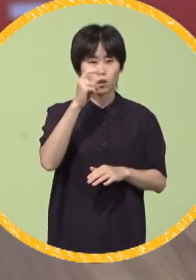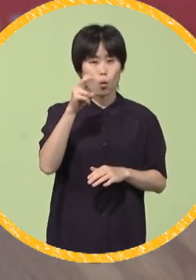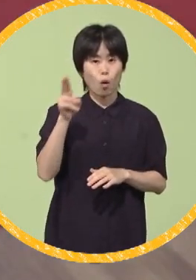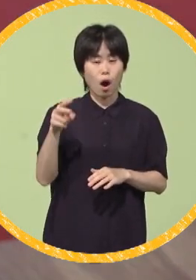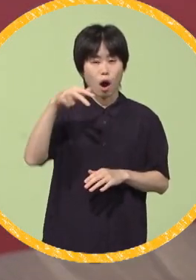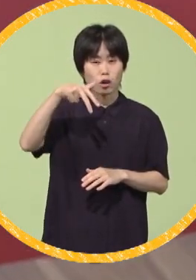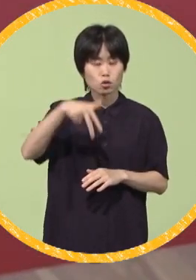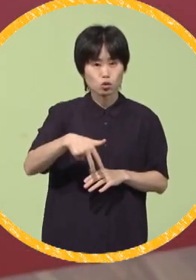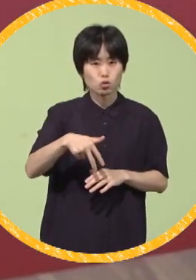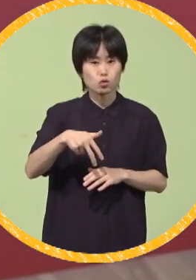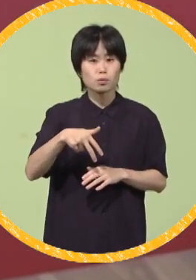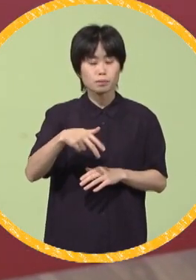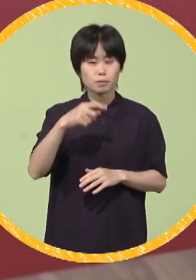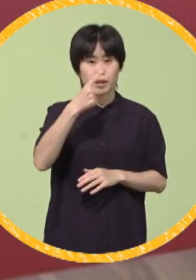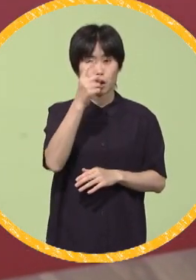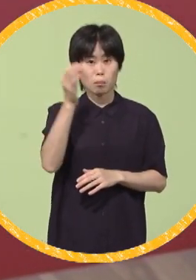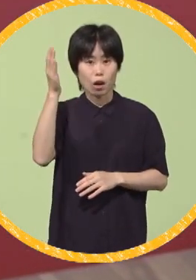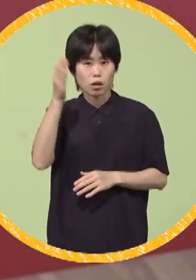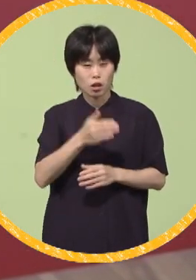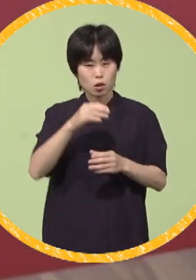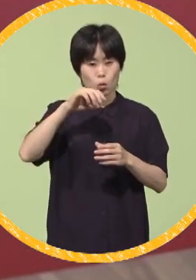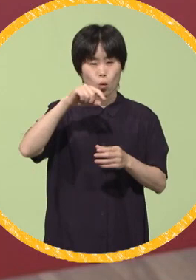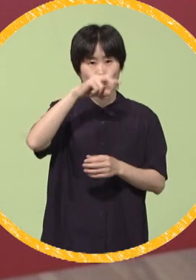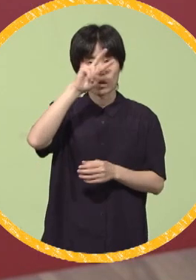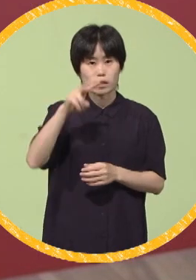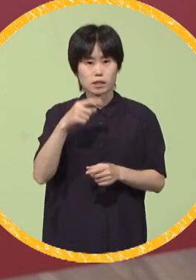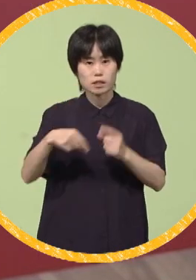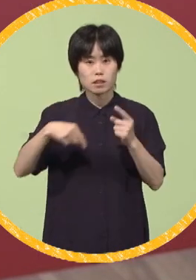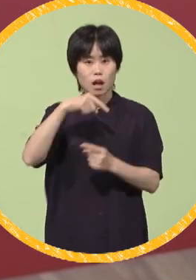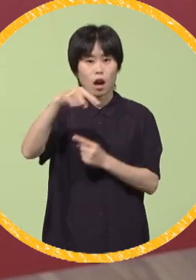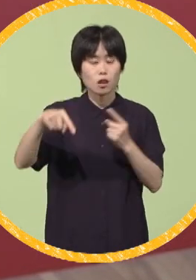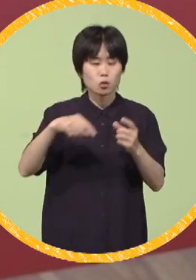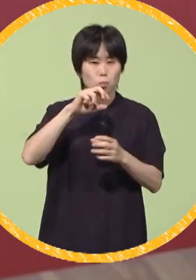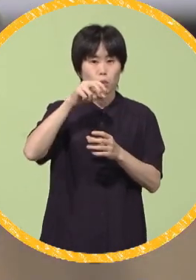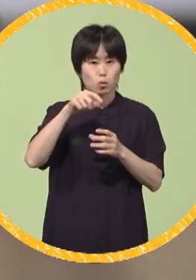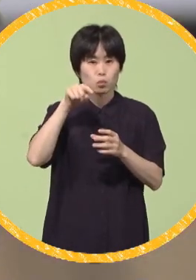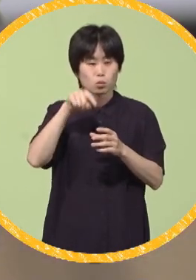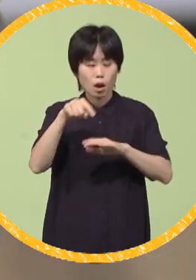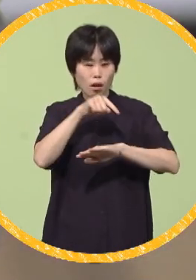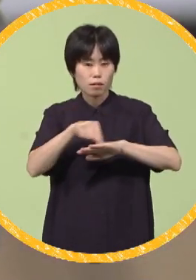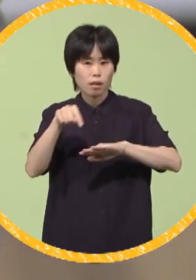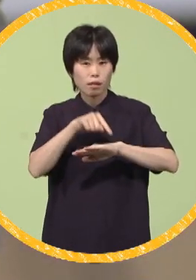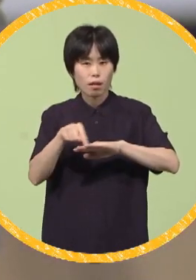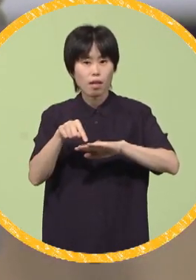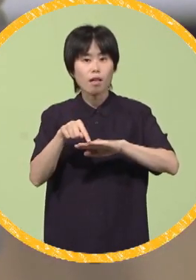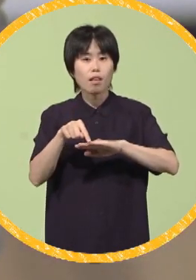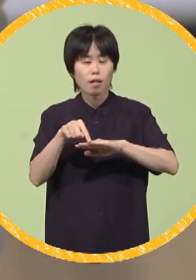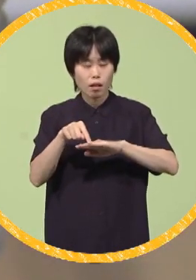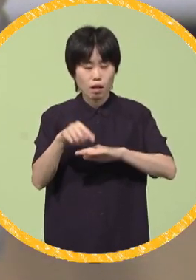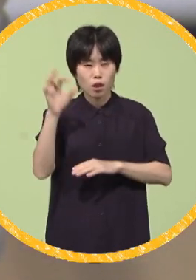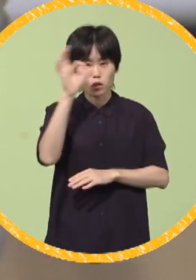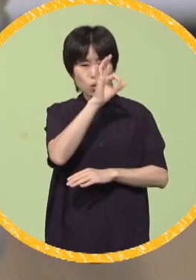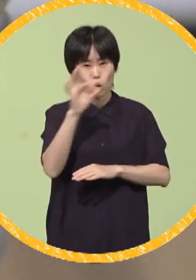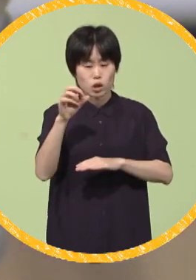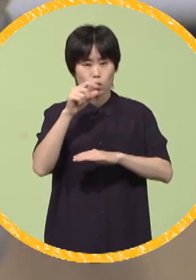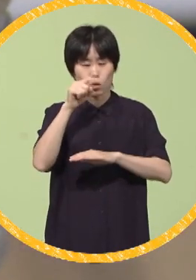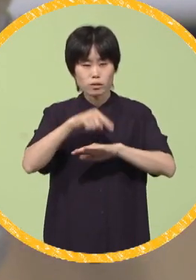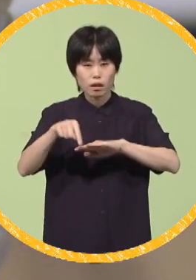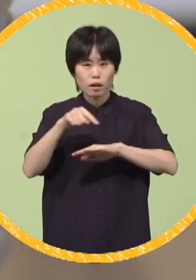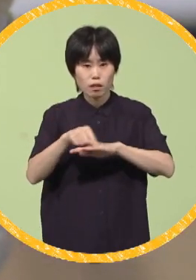の 100% リサイクルペットボトルに関しては、この設計のところですね、要するに商品を設計する段階